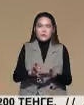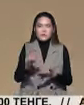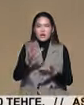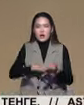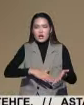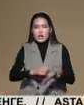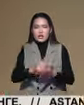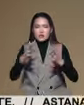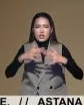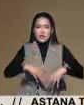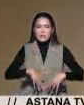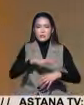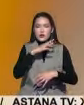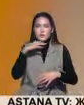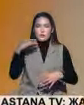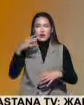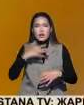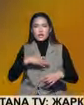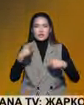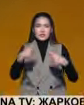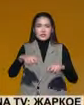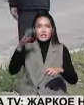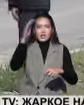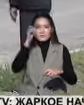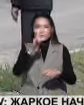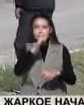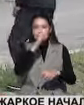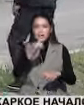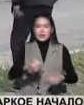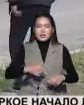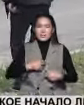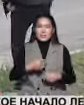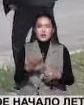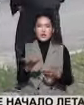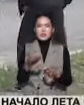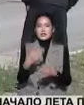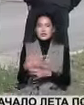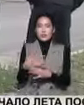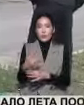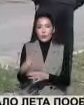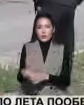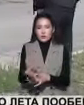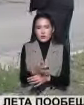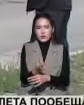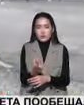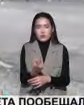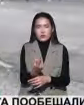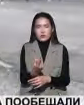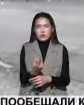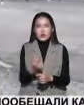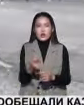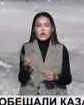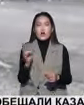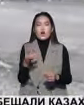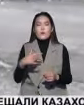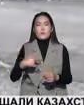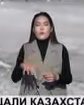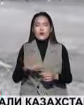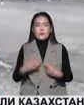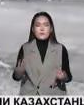рады бы продать свои квартиры, но жилье в этом доме покупалось в ипотеку. С августа месяца мы здесь проживаем,